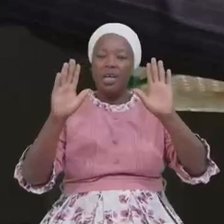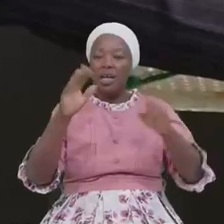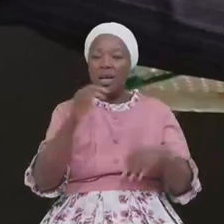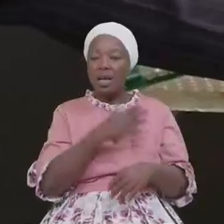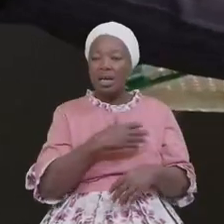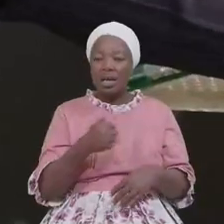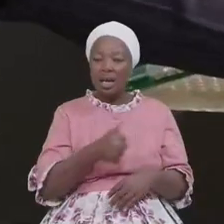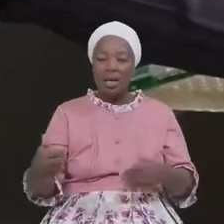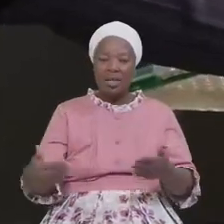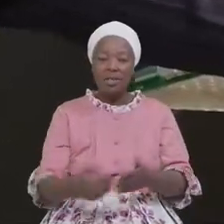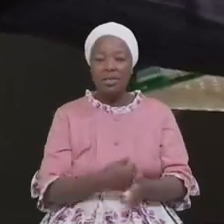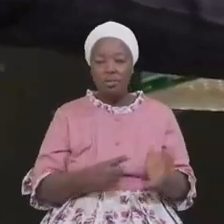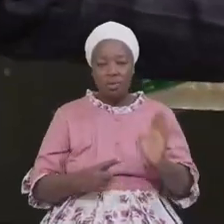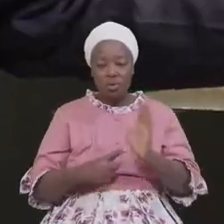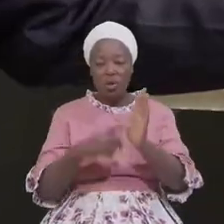nouvelle démonstration